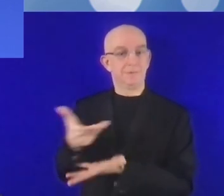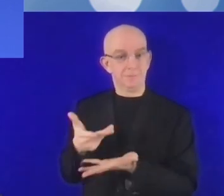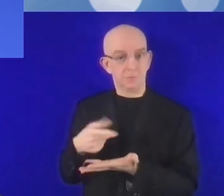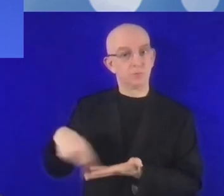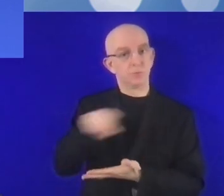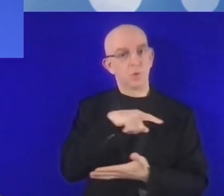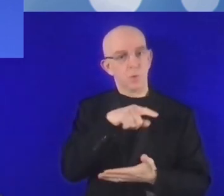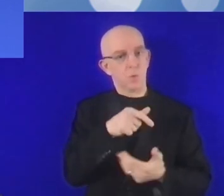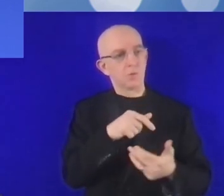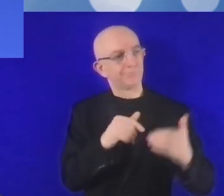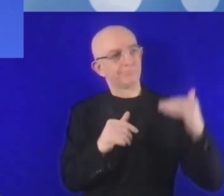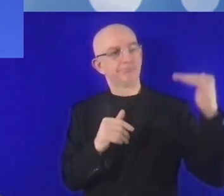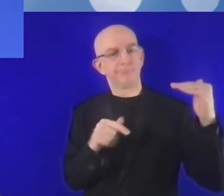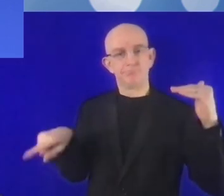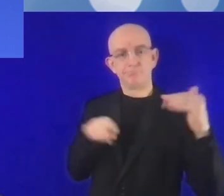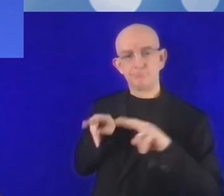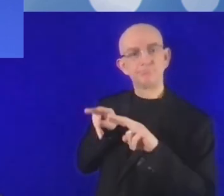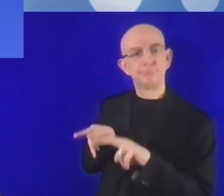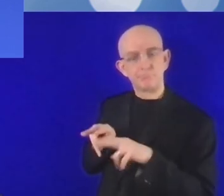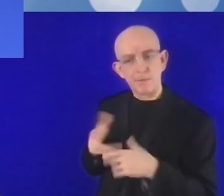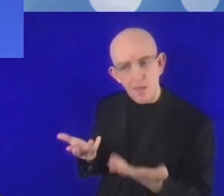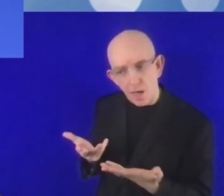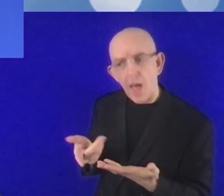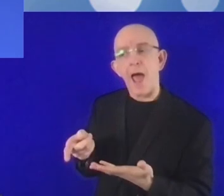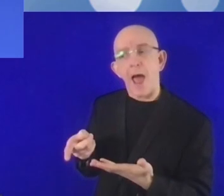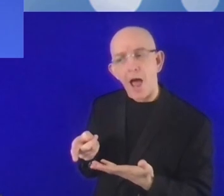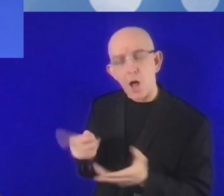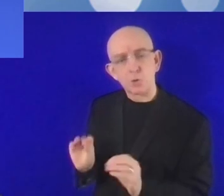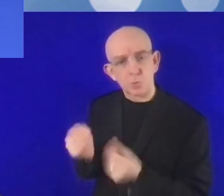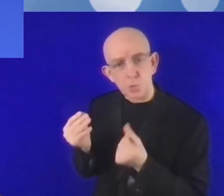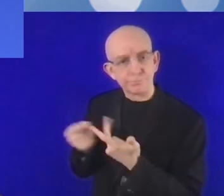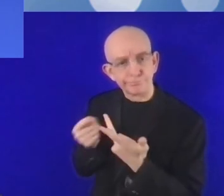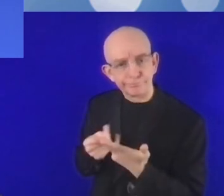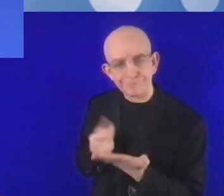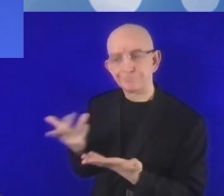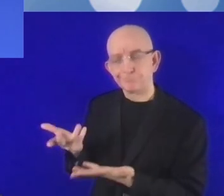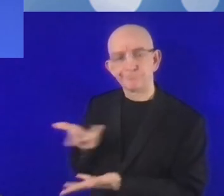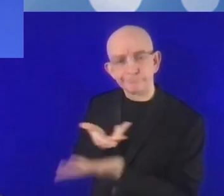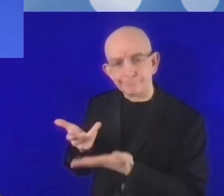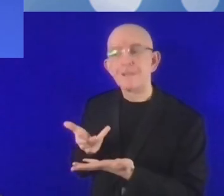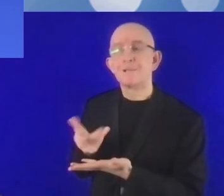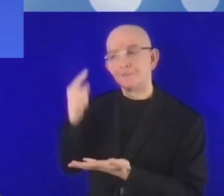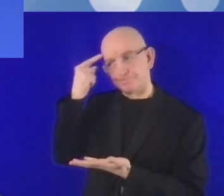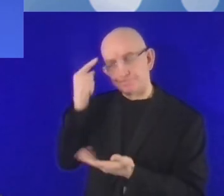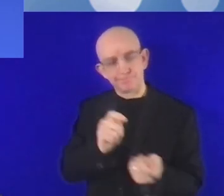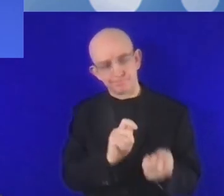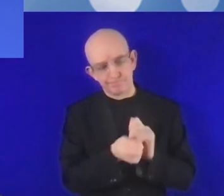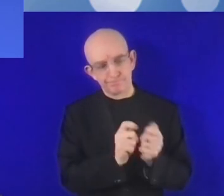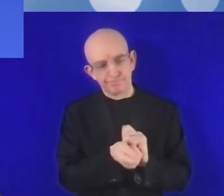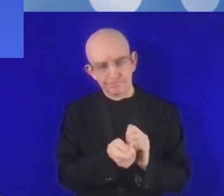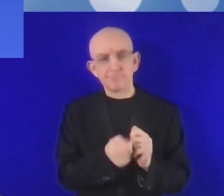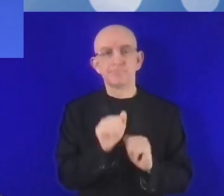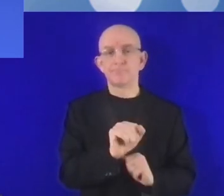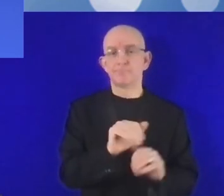个数字领域社会，这对年轻来说有非常积极的参与。我们还不知道年轻人会如